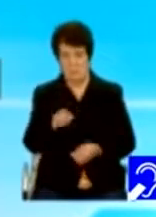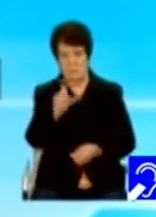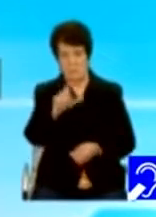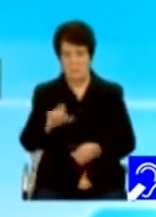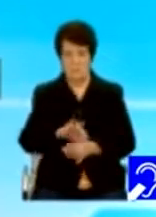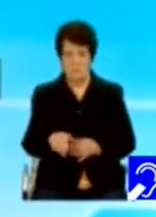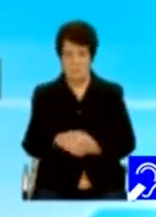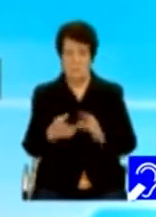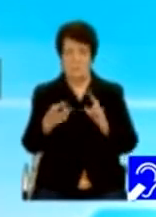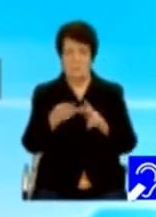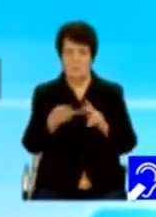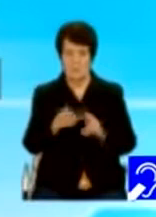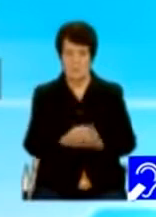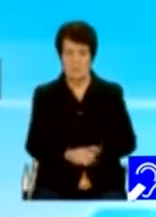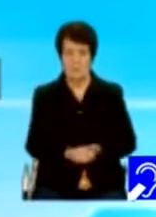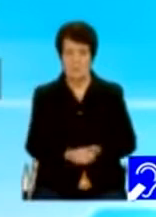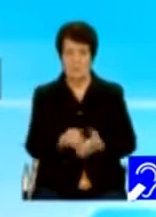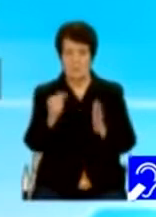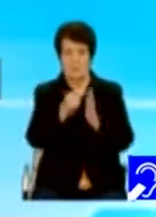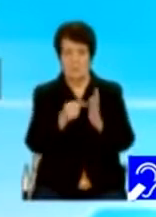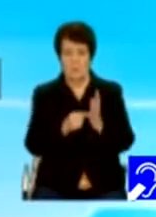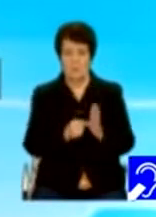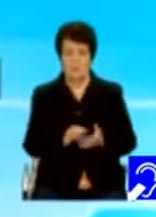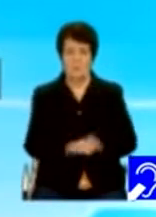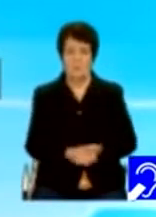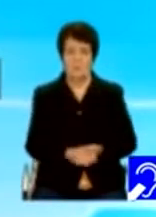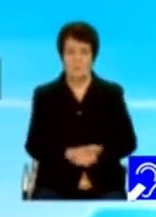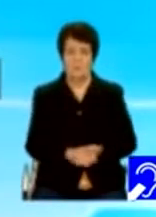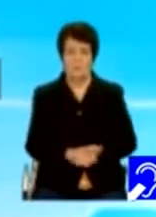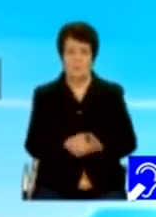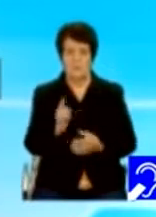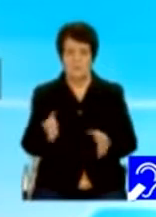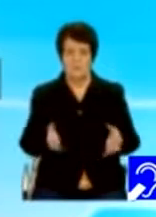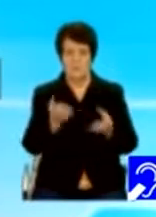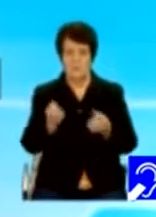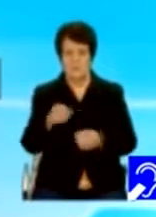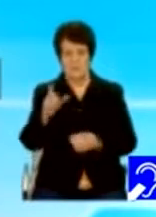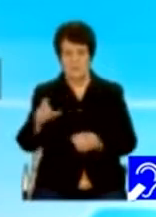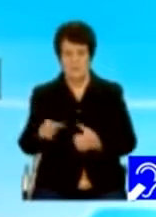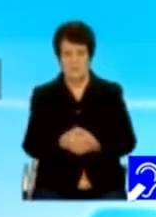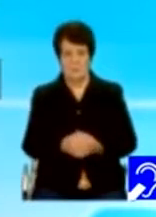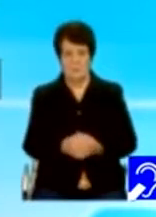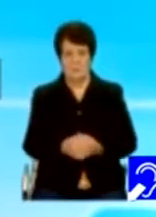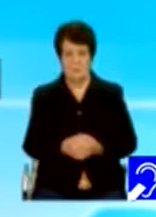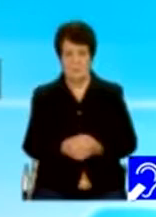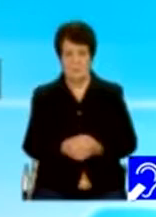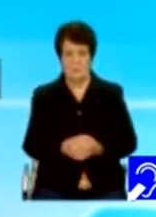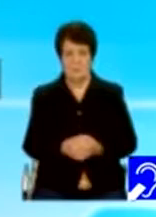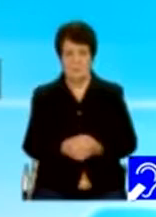Și doi, a doilea punct care se bucură de o susținere mare din partea cetățenilor